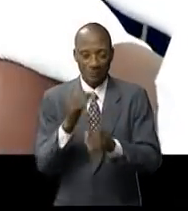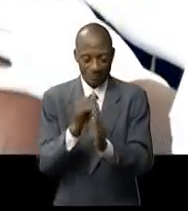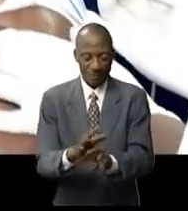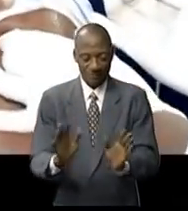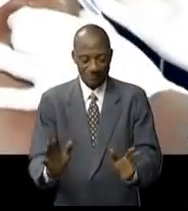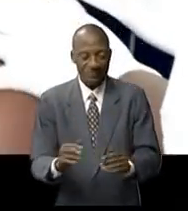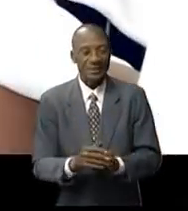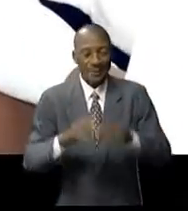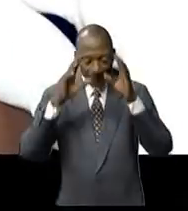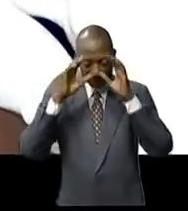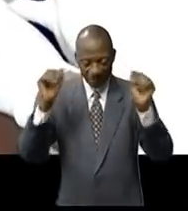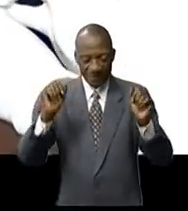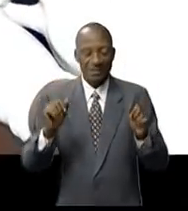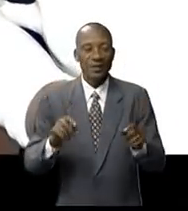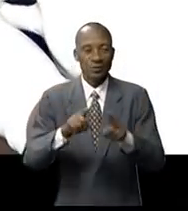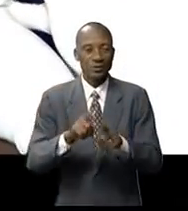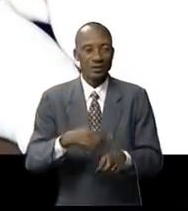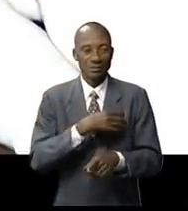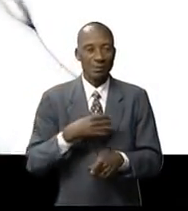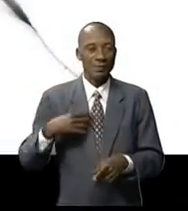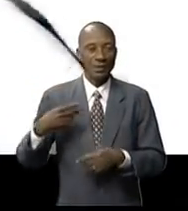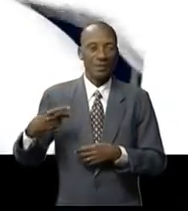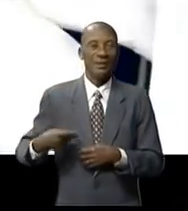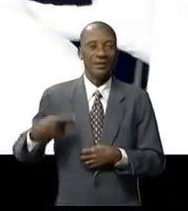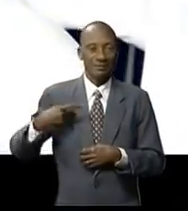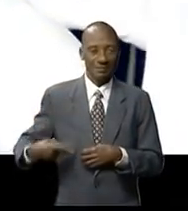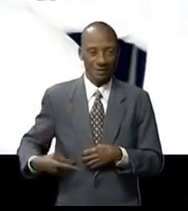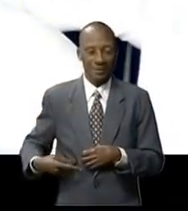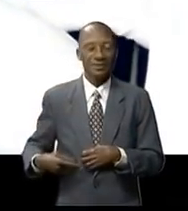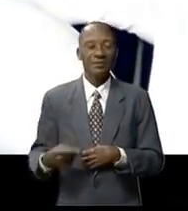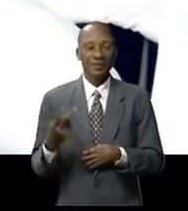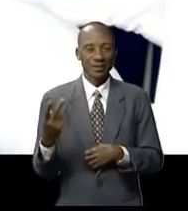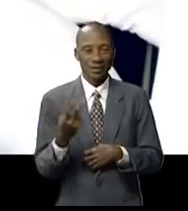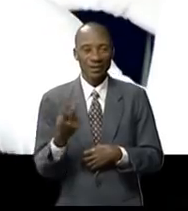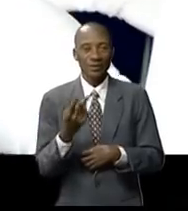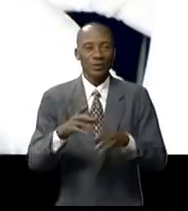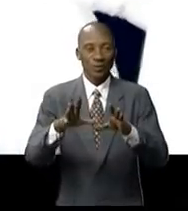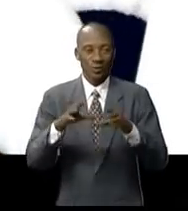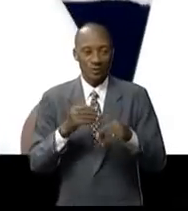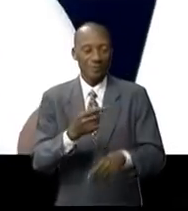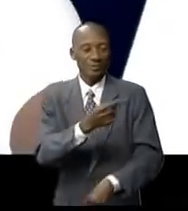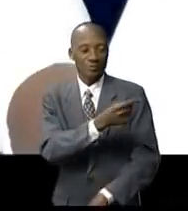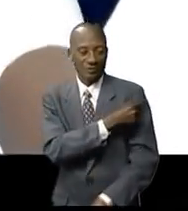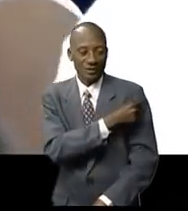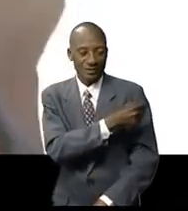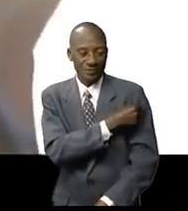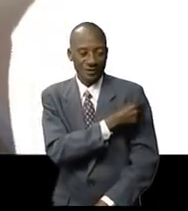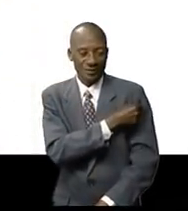de la République et son épouse ont reçu chacun la première molécule du vaccin. Voilà. Injection directe. Voilà.